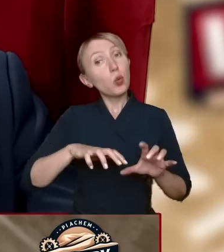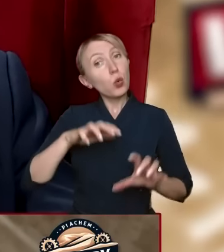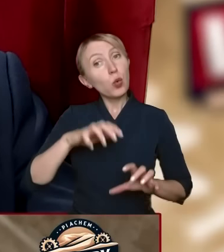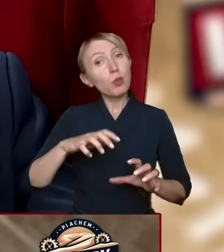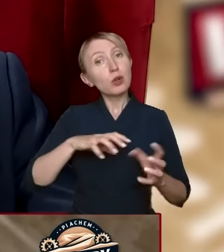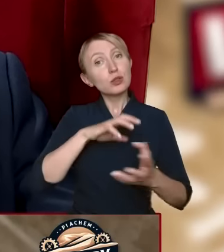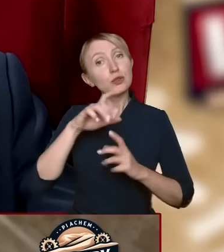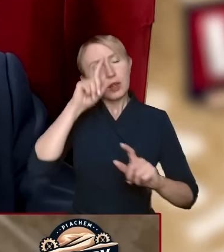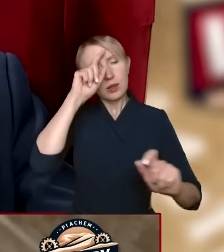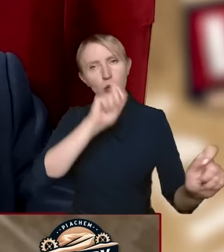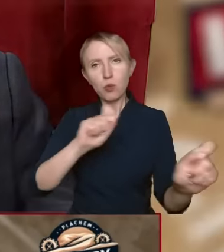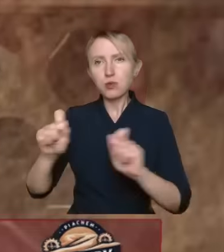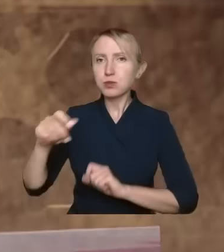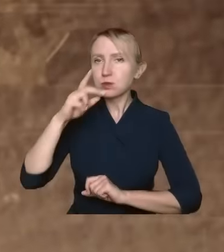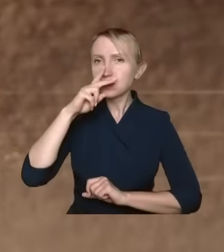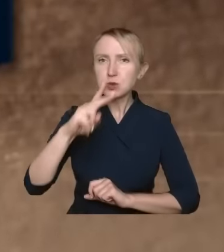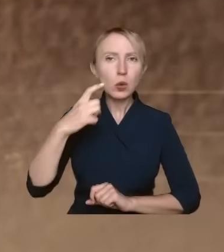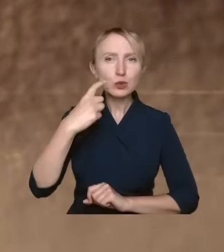obudzi. Zobaczmy.